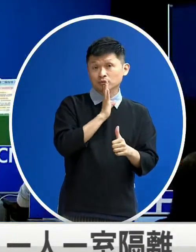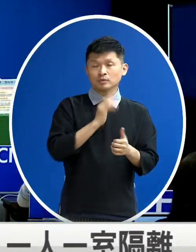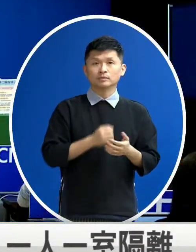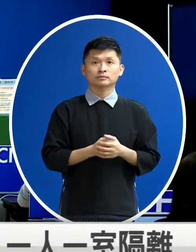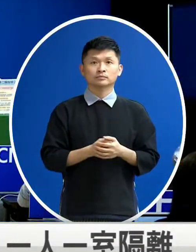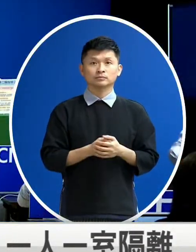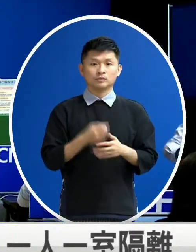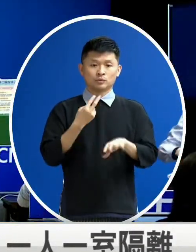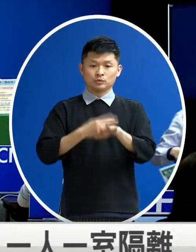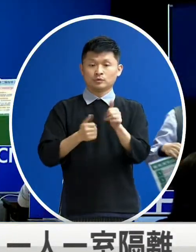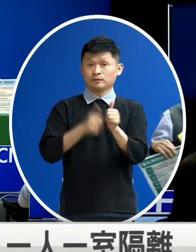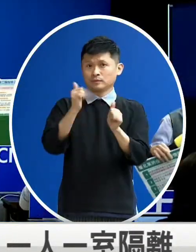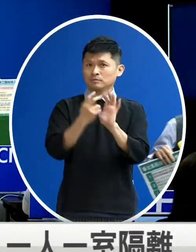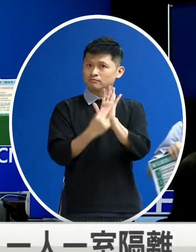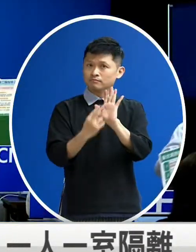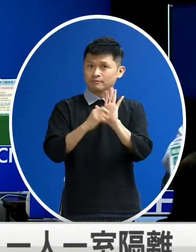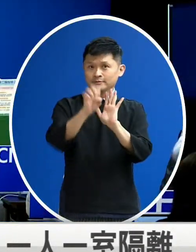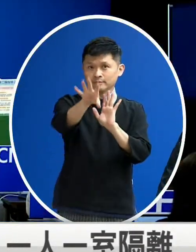副说明一下。